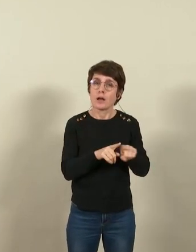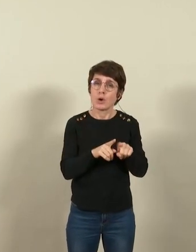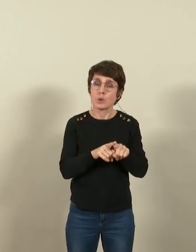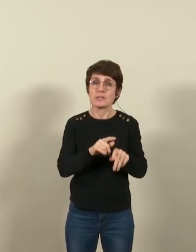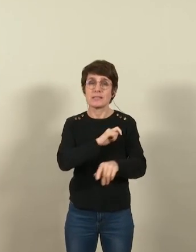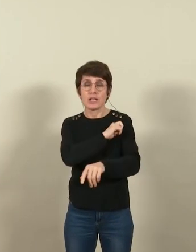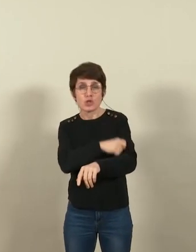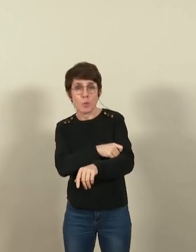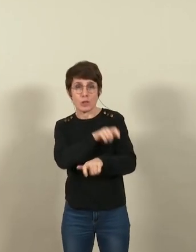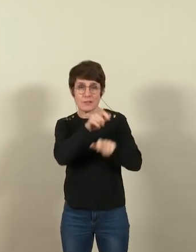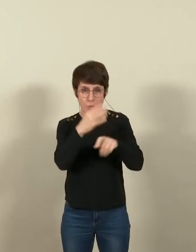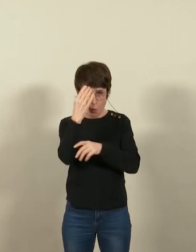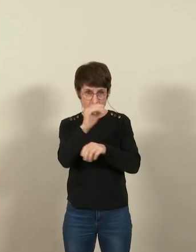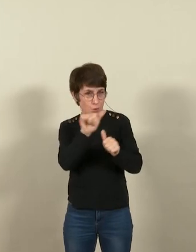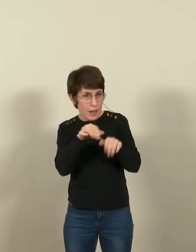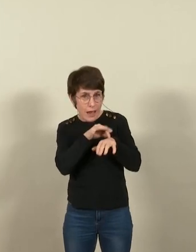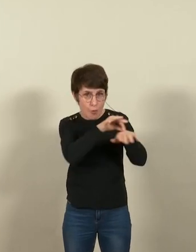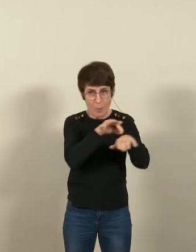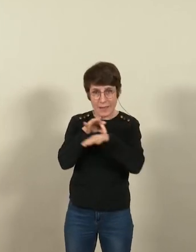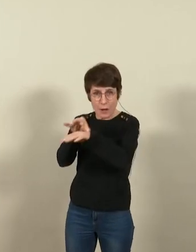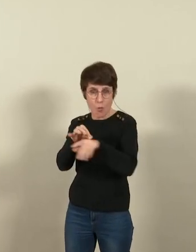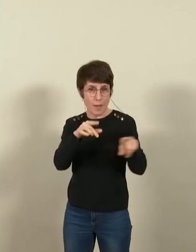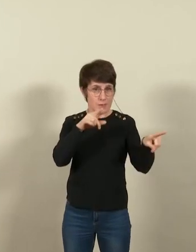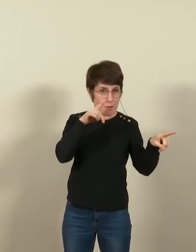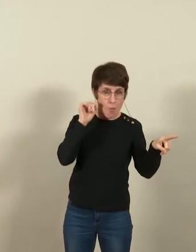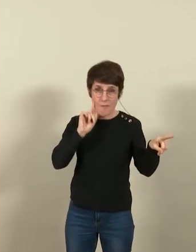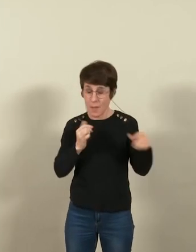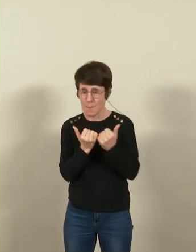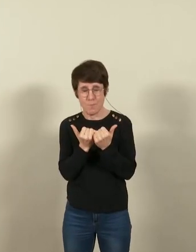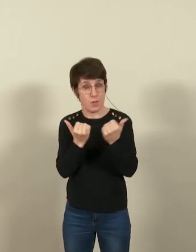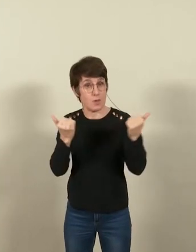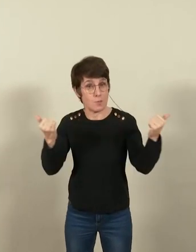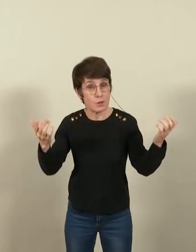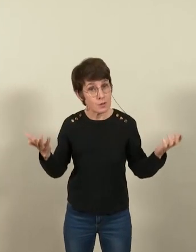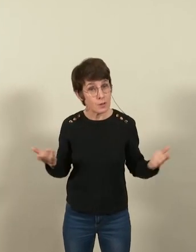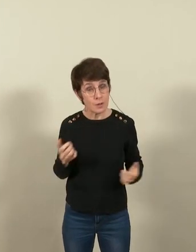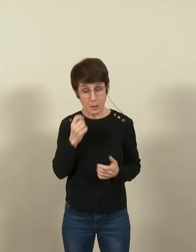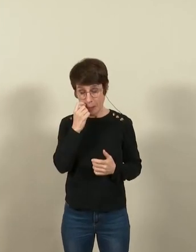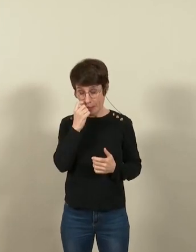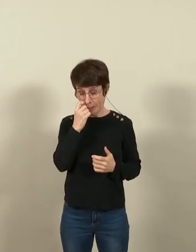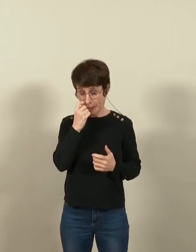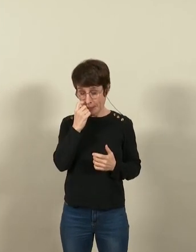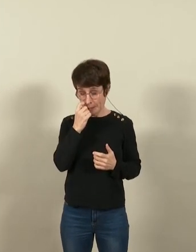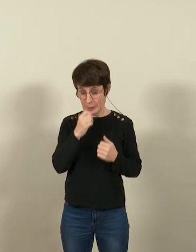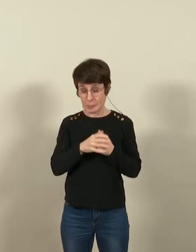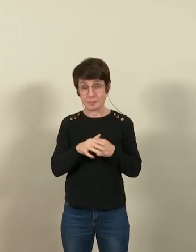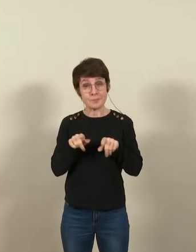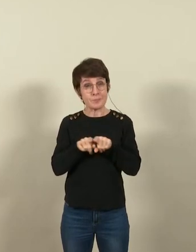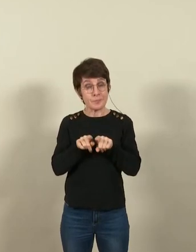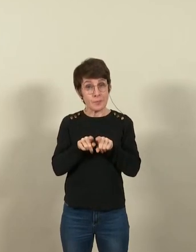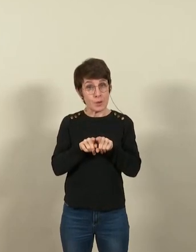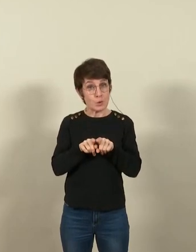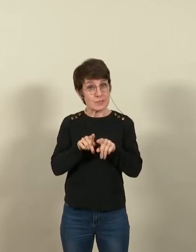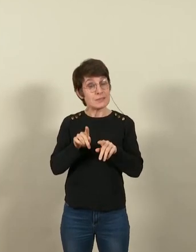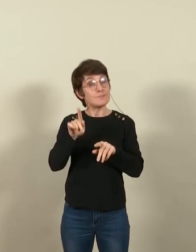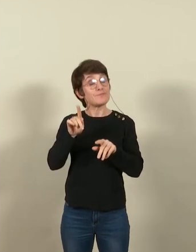sportifs professionnels aussi il y a des sujets réels d'égalité sur la place aussi des femmes dans dans la